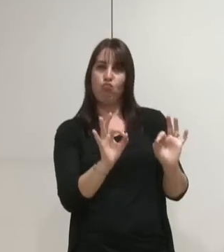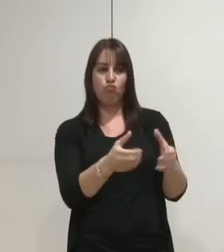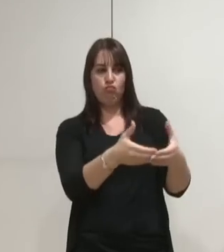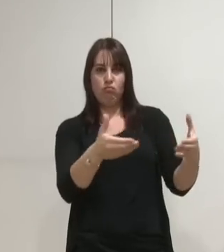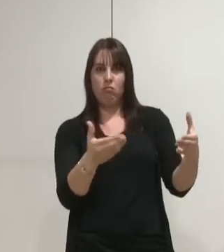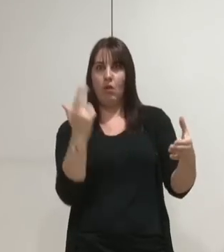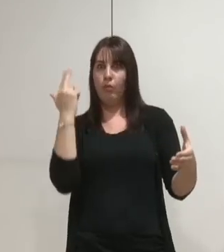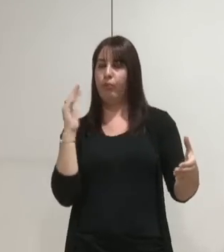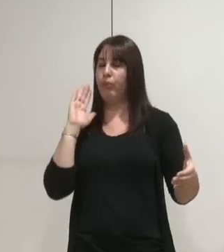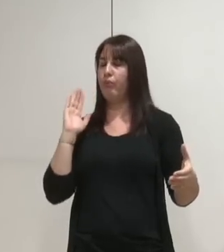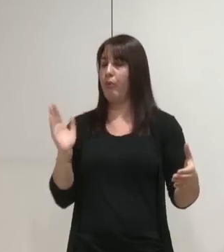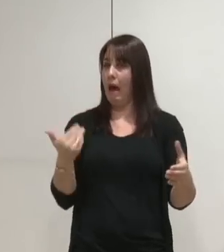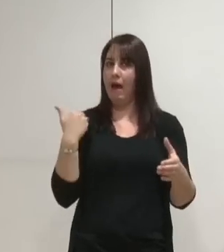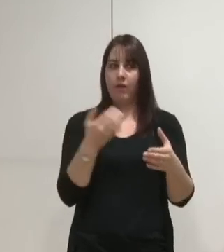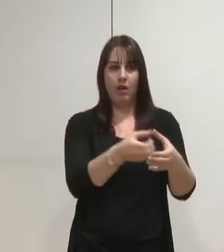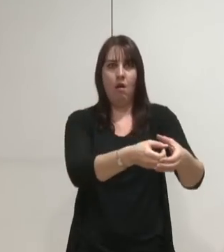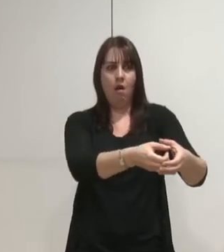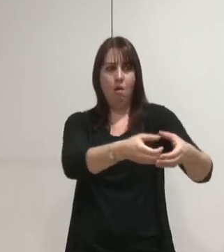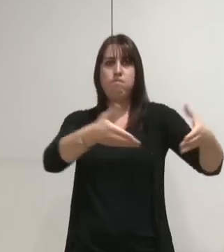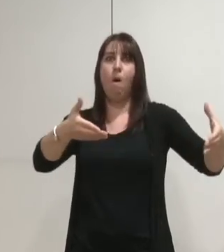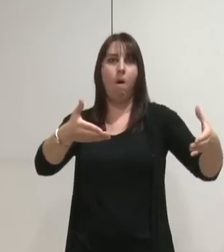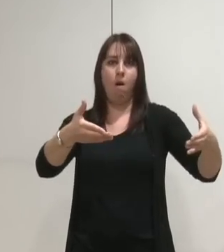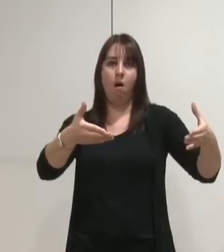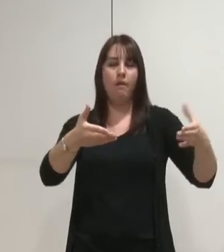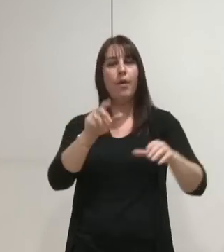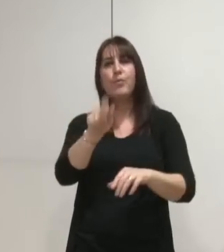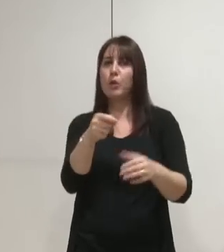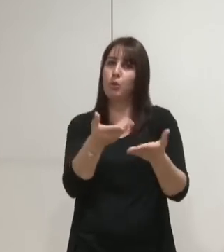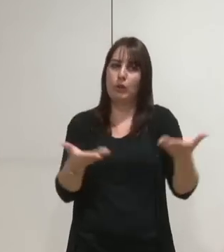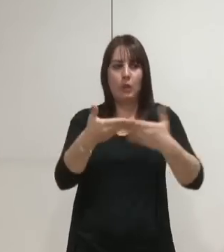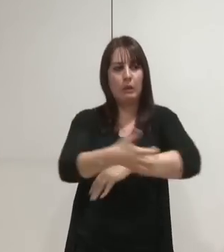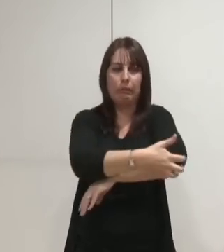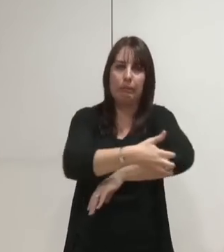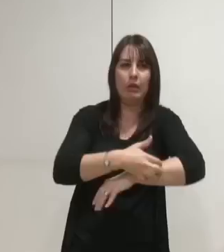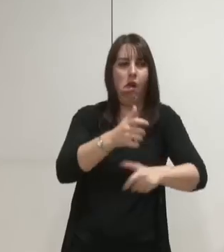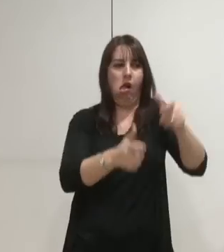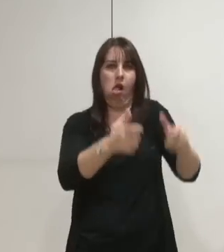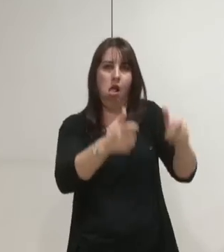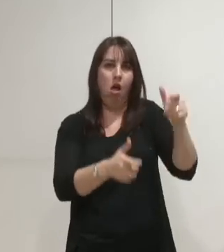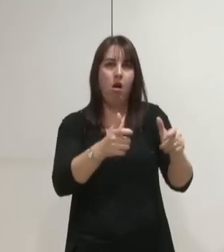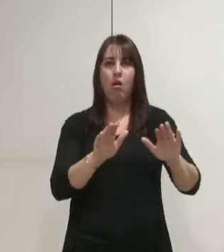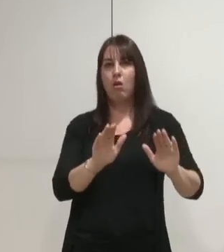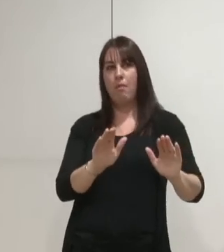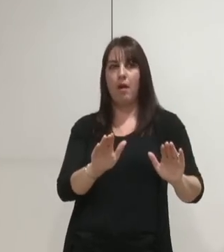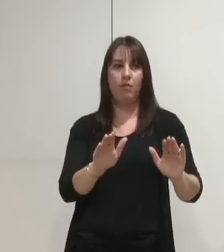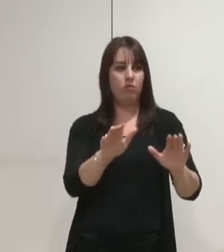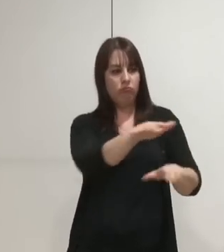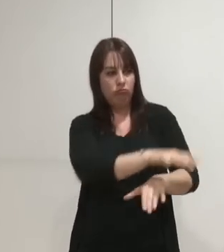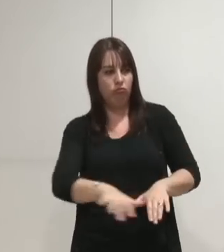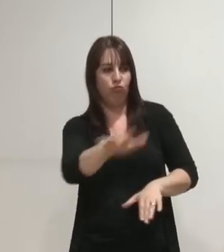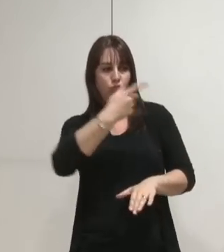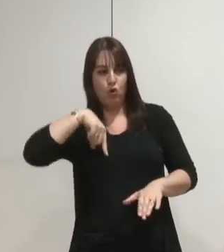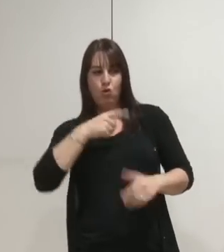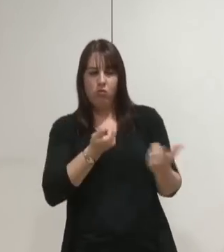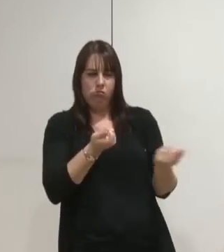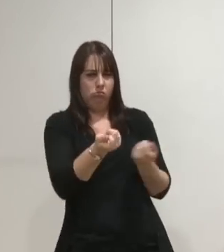du mois d'avril la situation du bedauville bien que bien très précaire évidemment rester dans un pass de